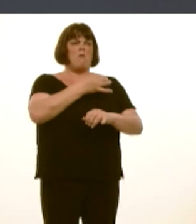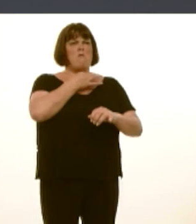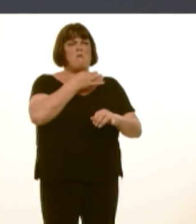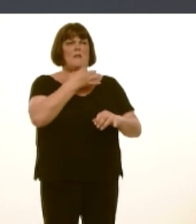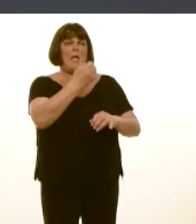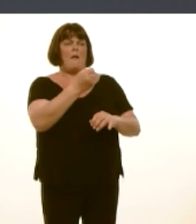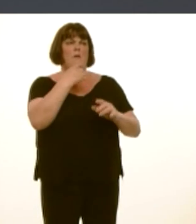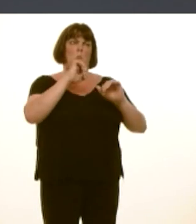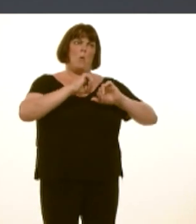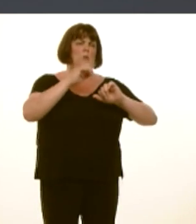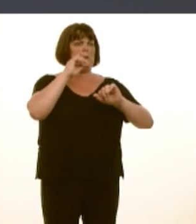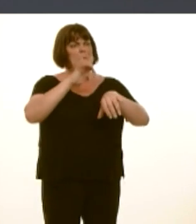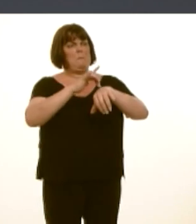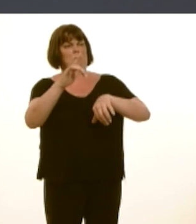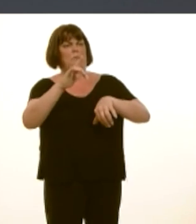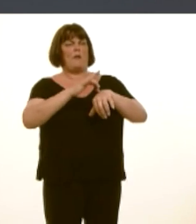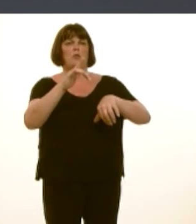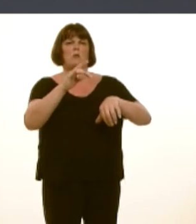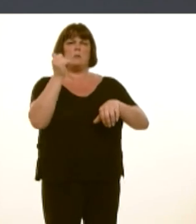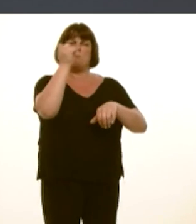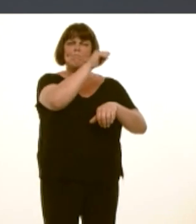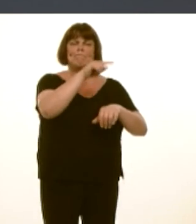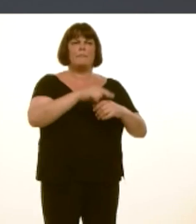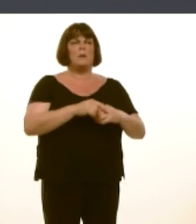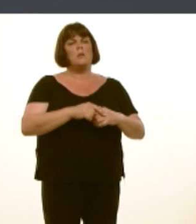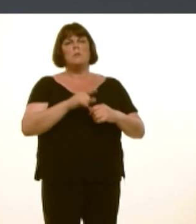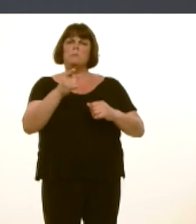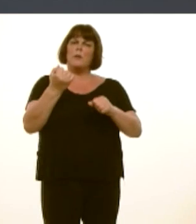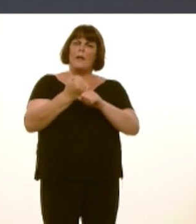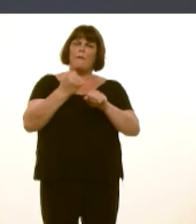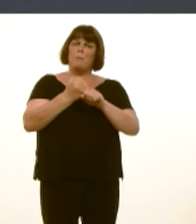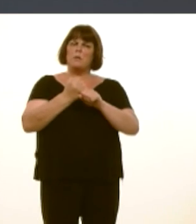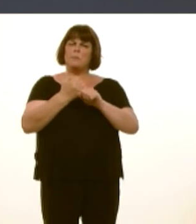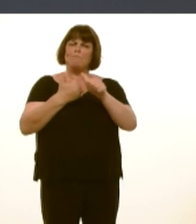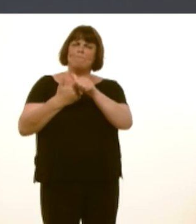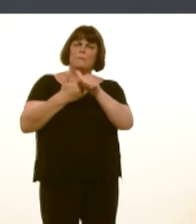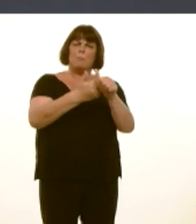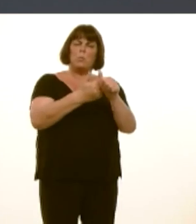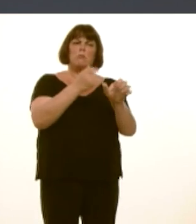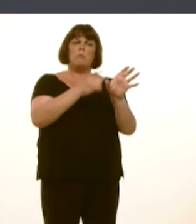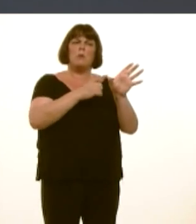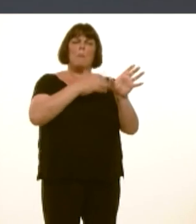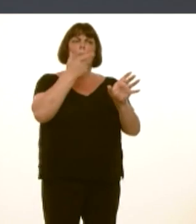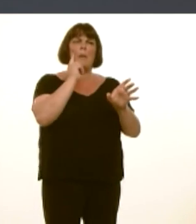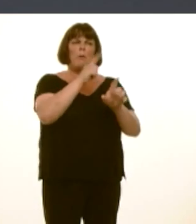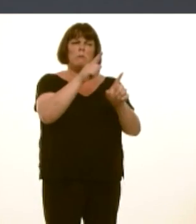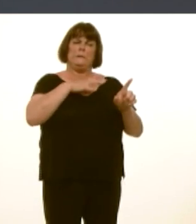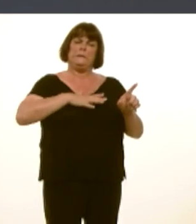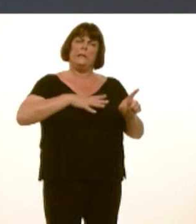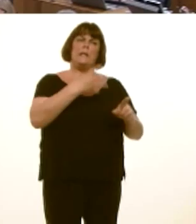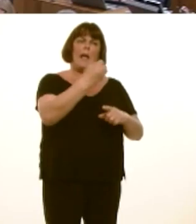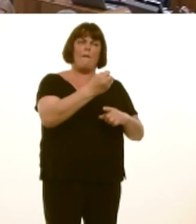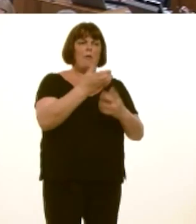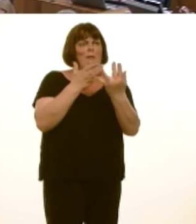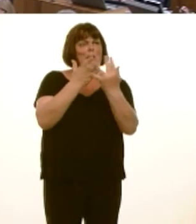llywodraeth chi'n wneud i sicrhau bod pobl ifanc sydd mewn angen fel hyn yn cael mynediad i'r gwasanaethau hanfodol hyn ar yr adeg